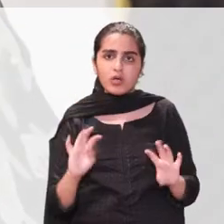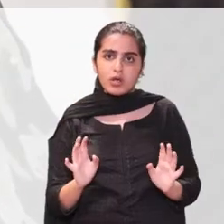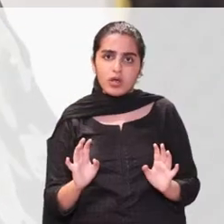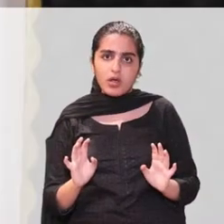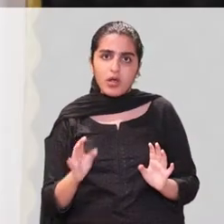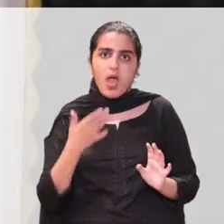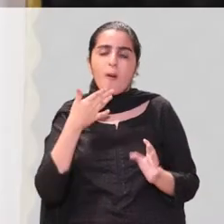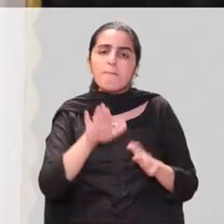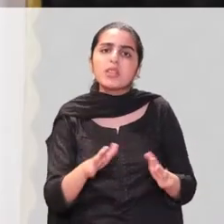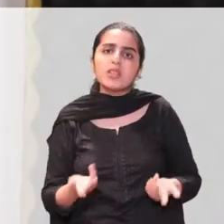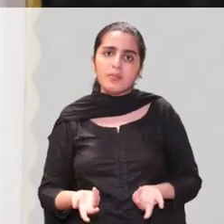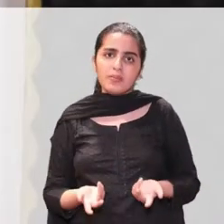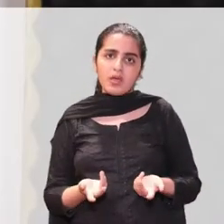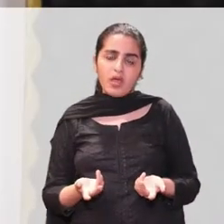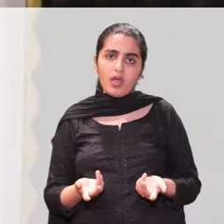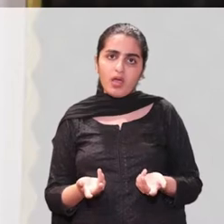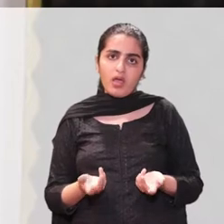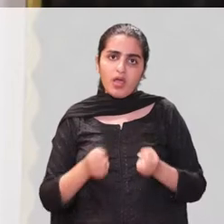ली तो